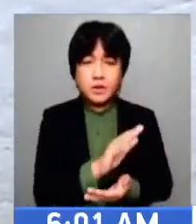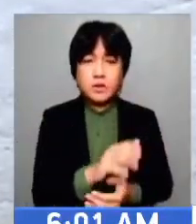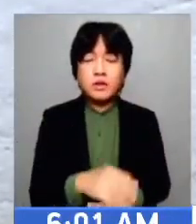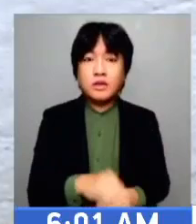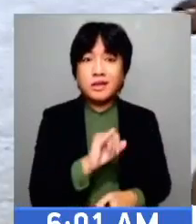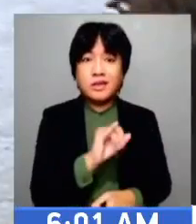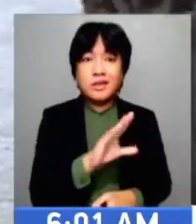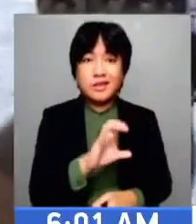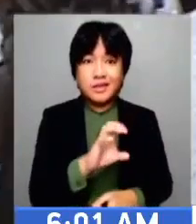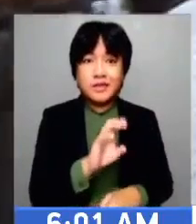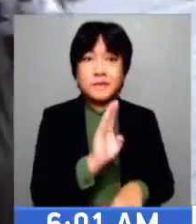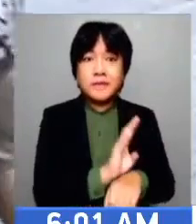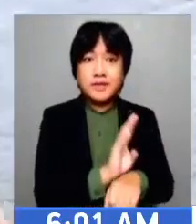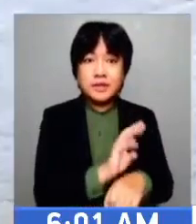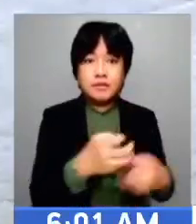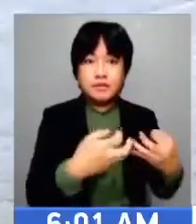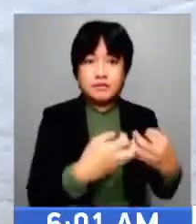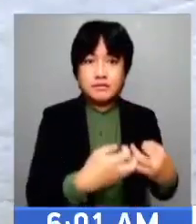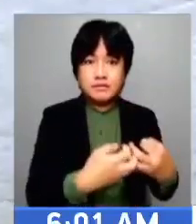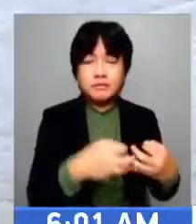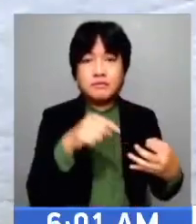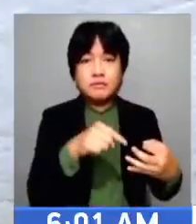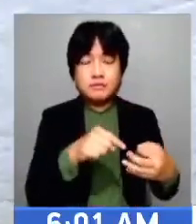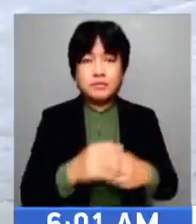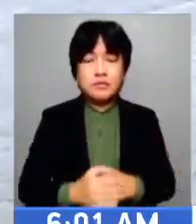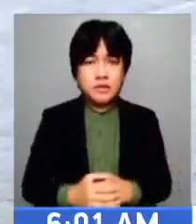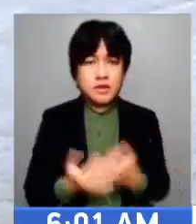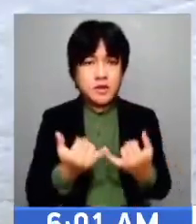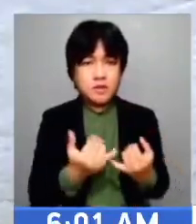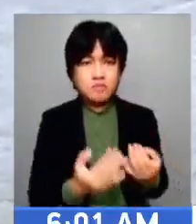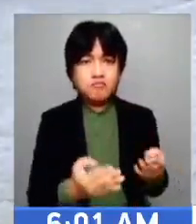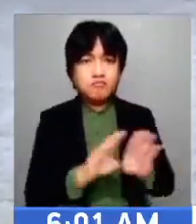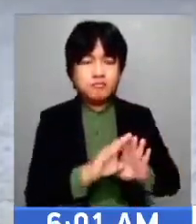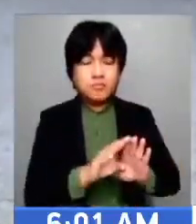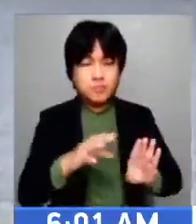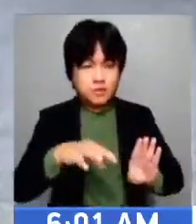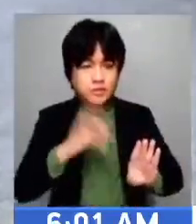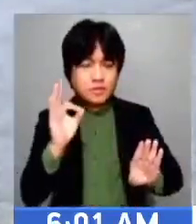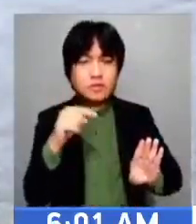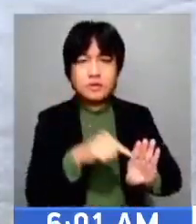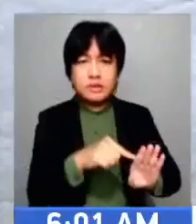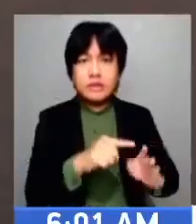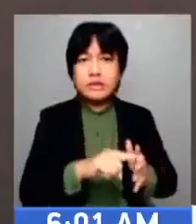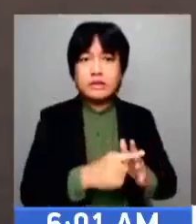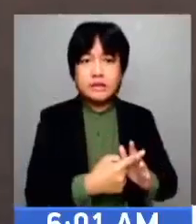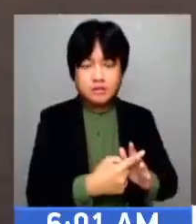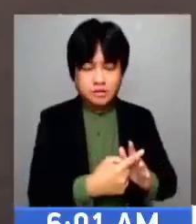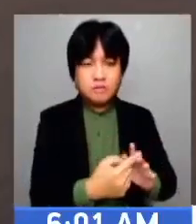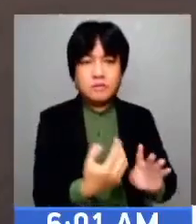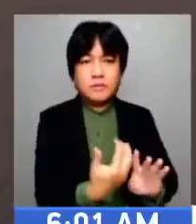na isara yung valve sa compressor room kung saan natukoy ng mga otoridad na nagsimula yung leak.